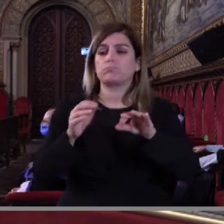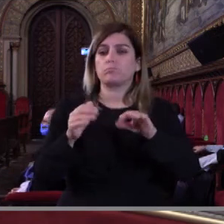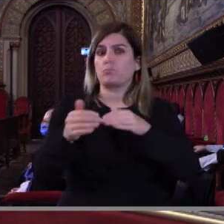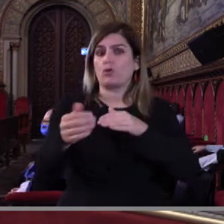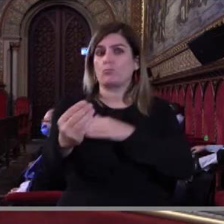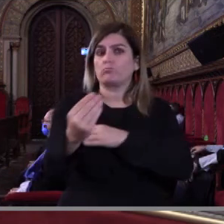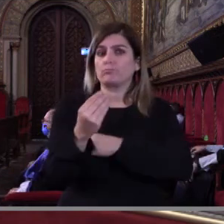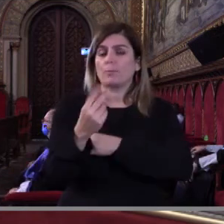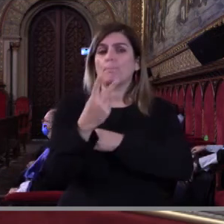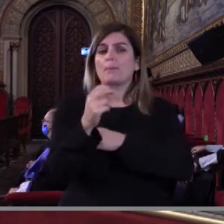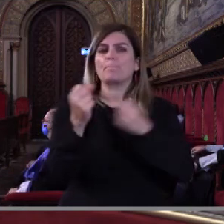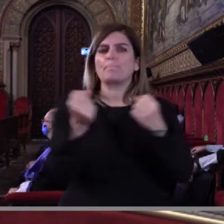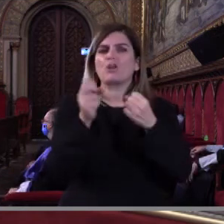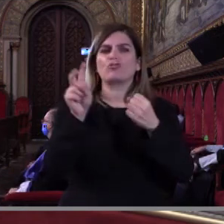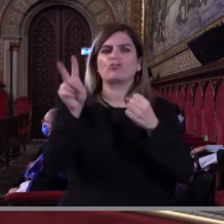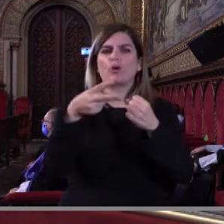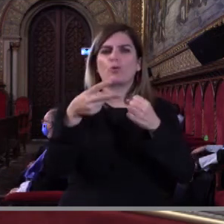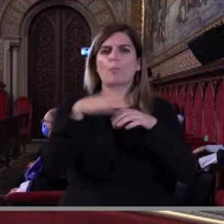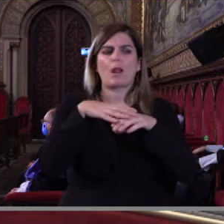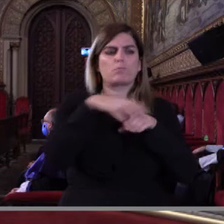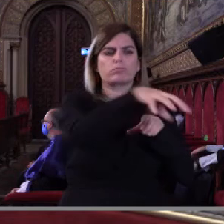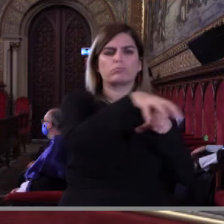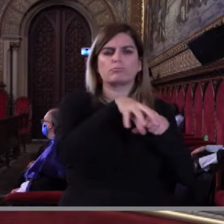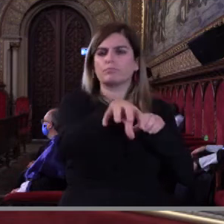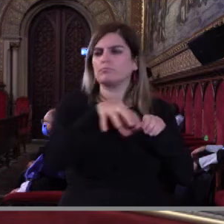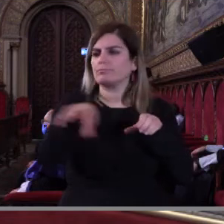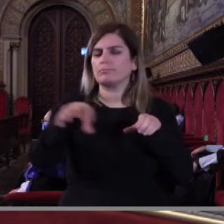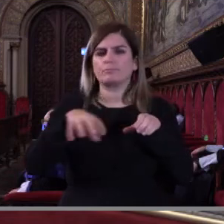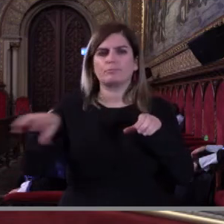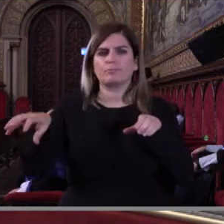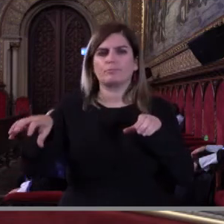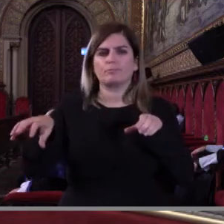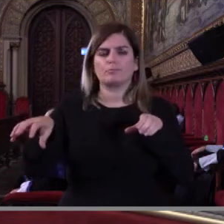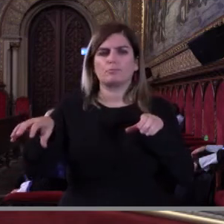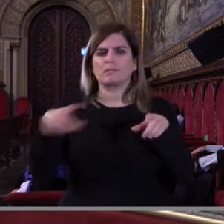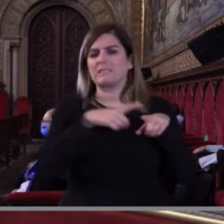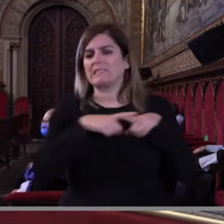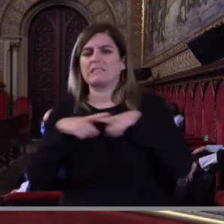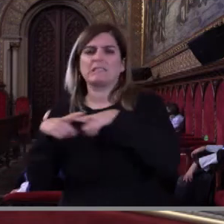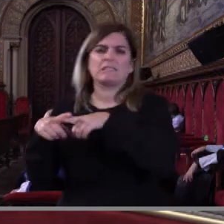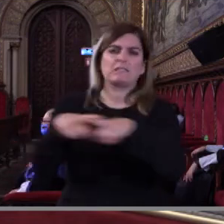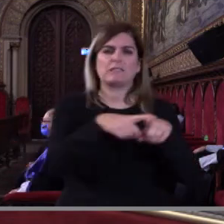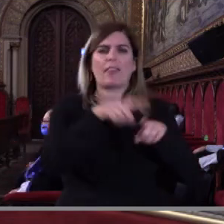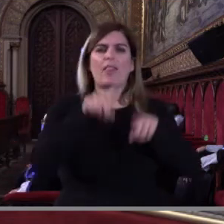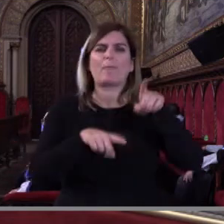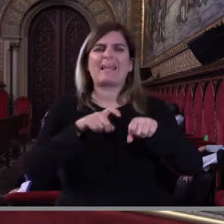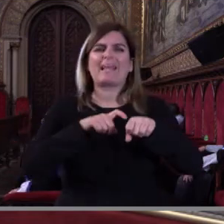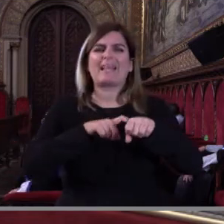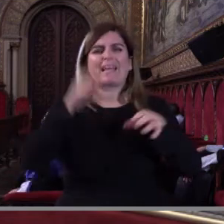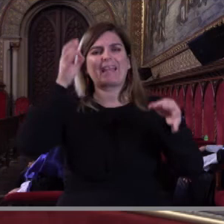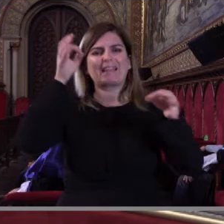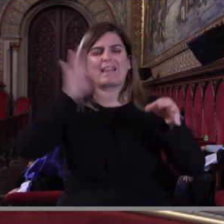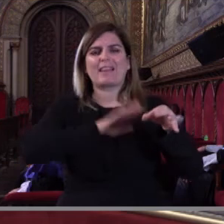milions d'euros a les universitats, que es repartiran gairebé, però no exactament, per criteri